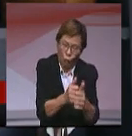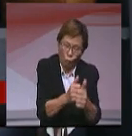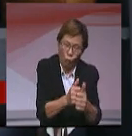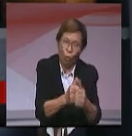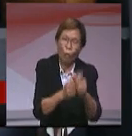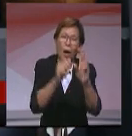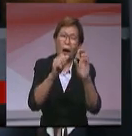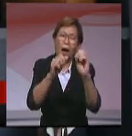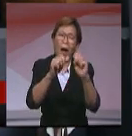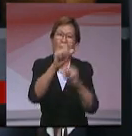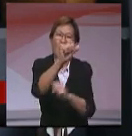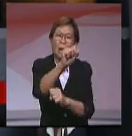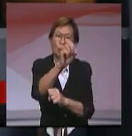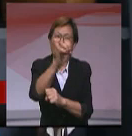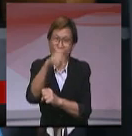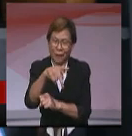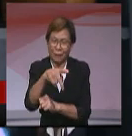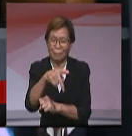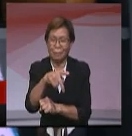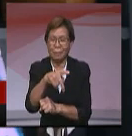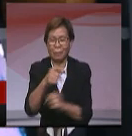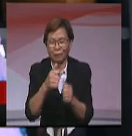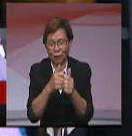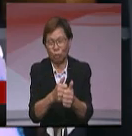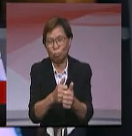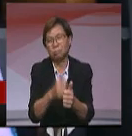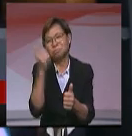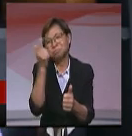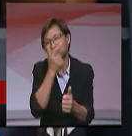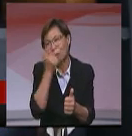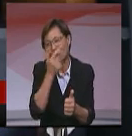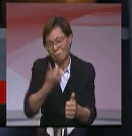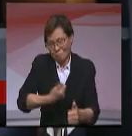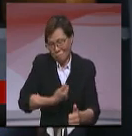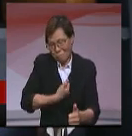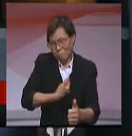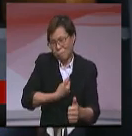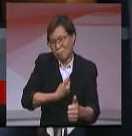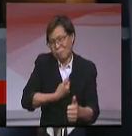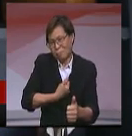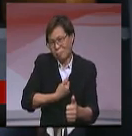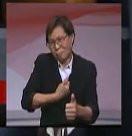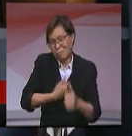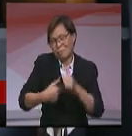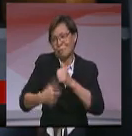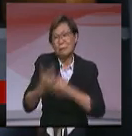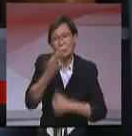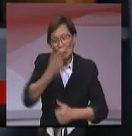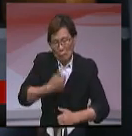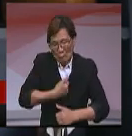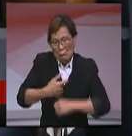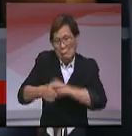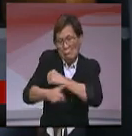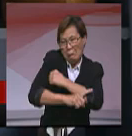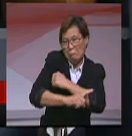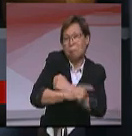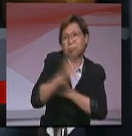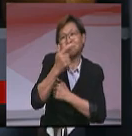telah diperkenankan oleh kerajaan bagi mengelakkan diri daripada dikenakan tindakan